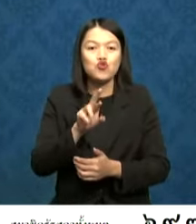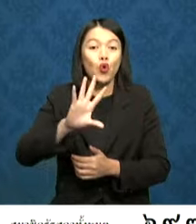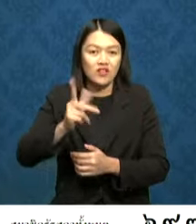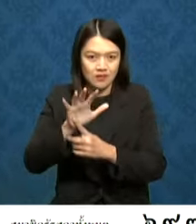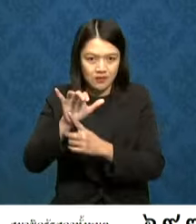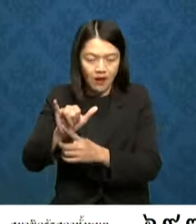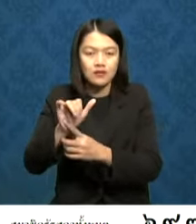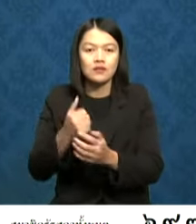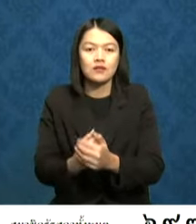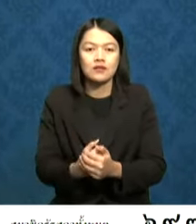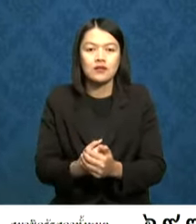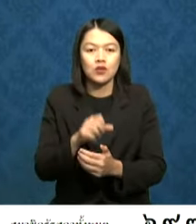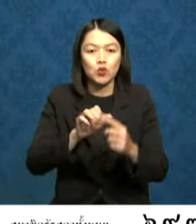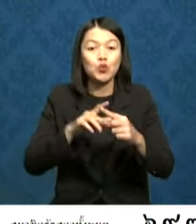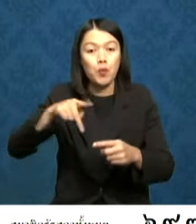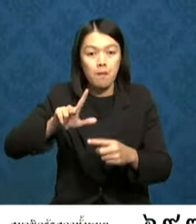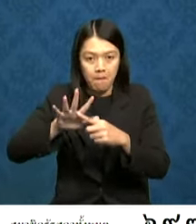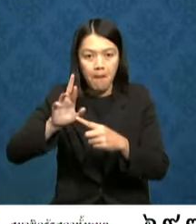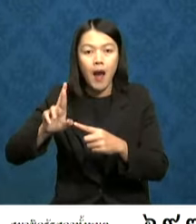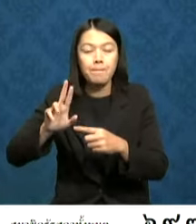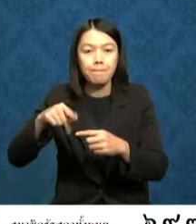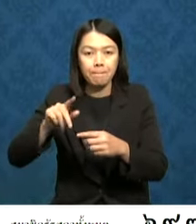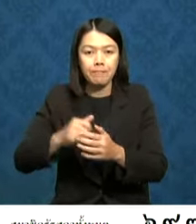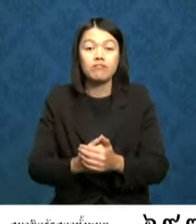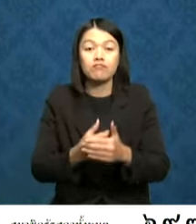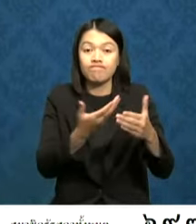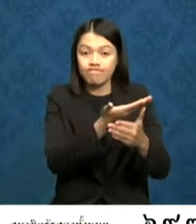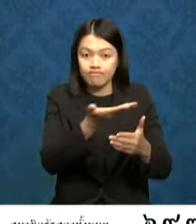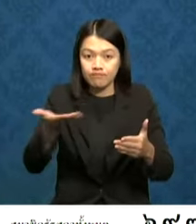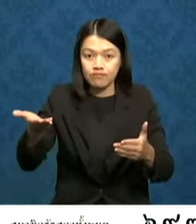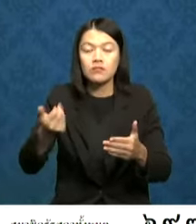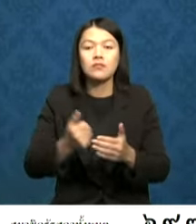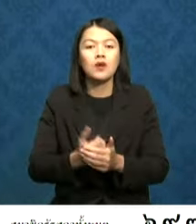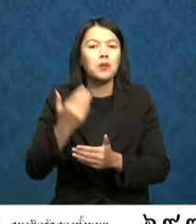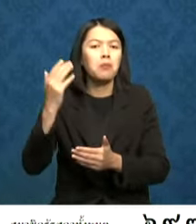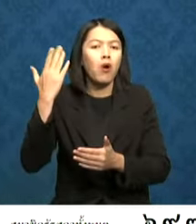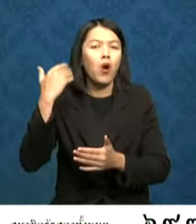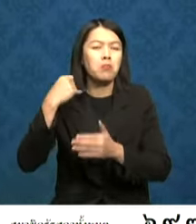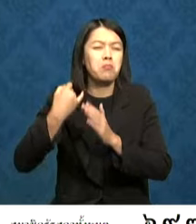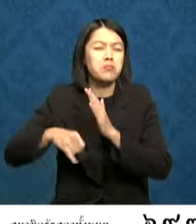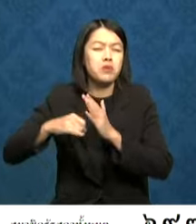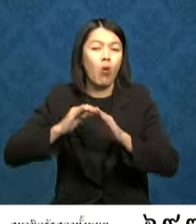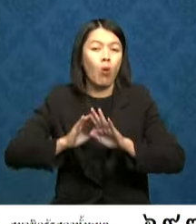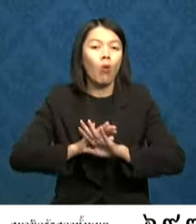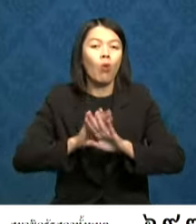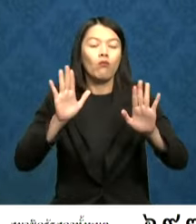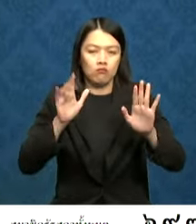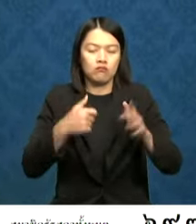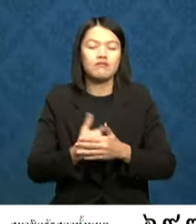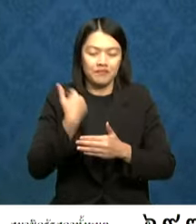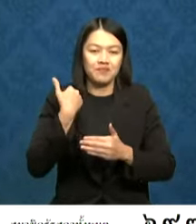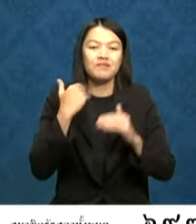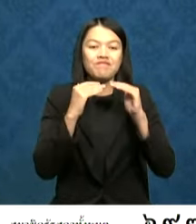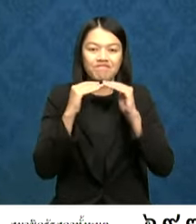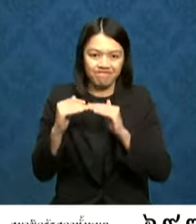ท่านสหายสุภาพพวกท่านก็เคยได้รับความยุติธรรม เหล่านั้น